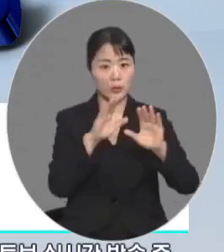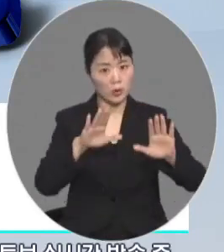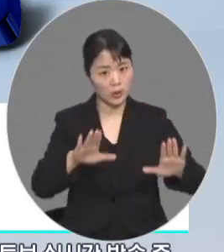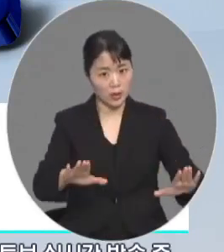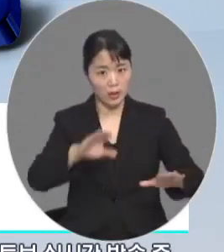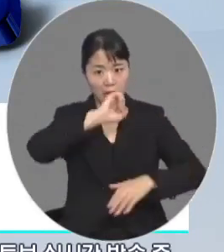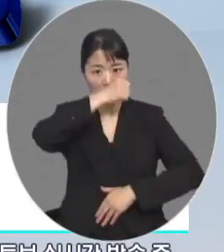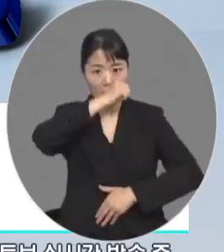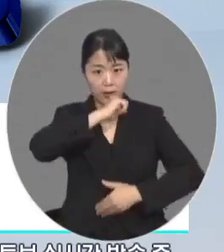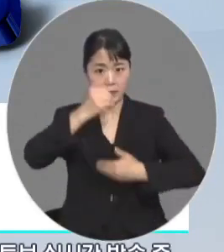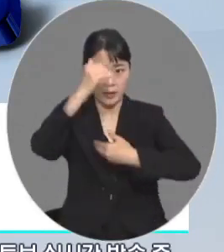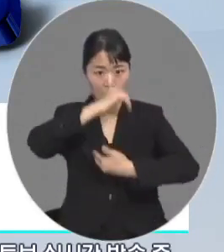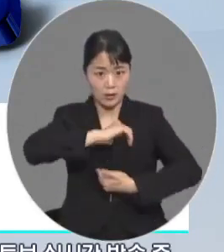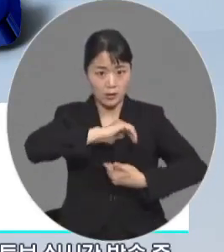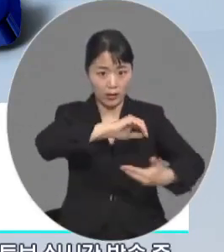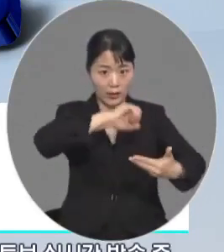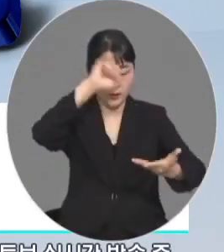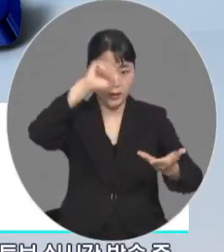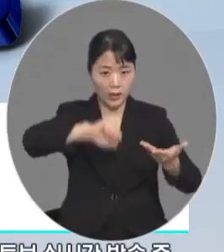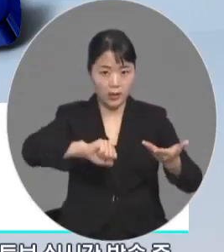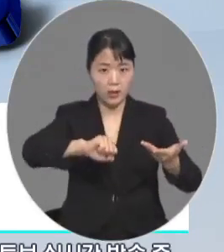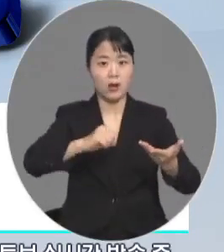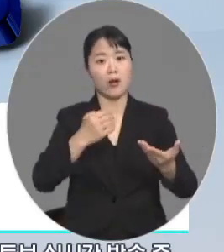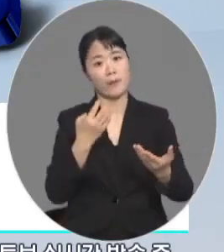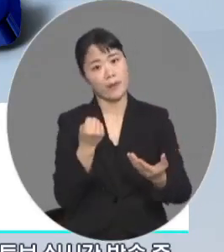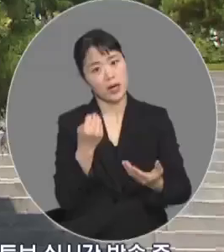통과될지 주목됩니다. 김익현 기자입니다.